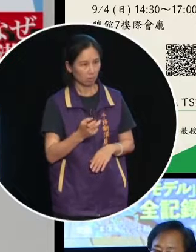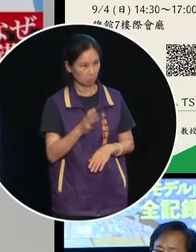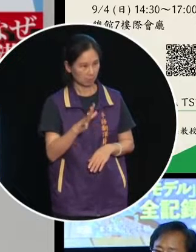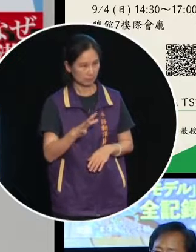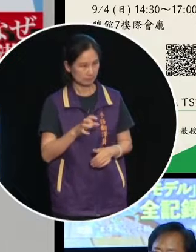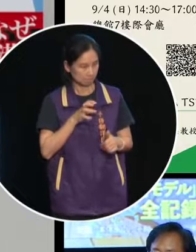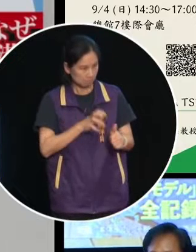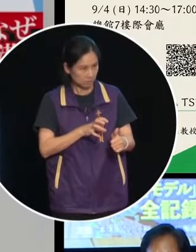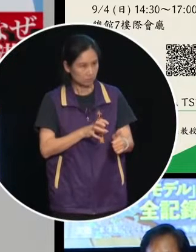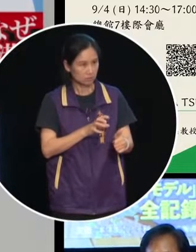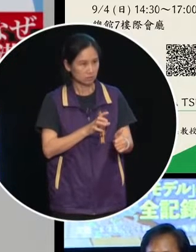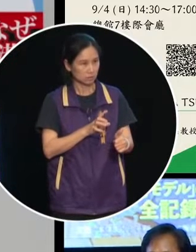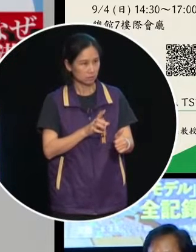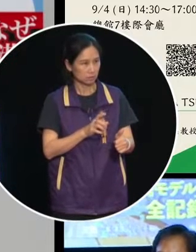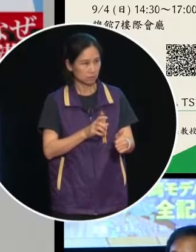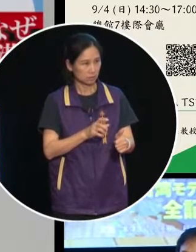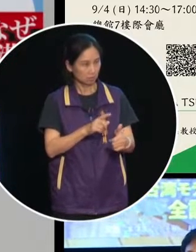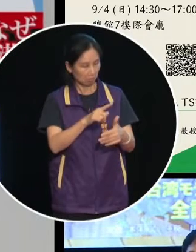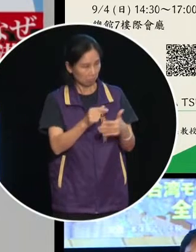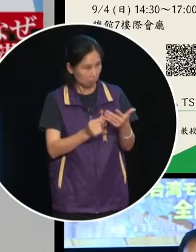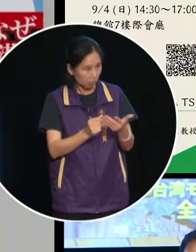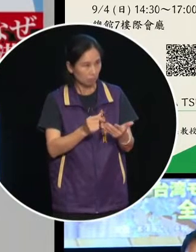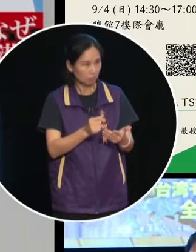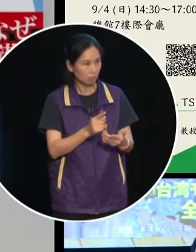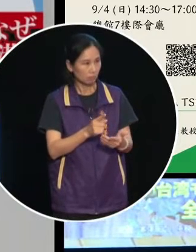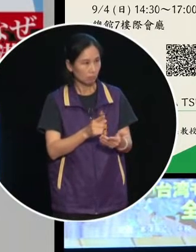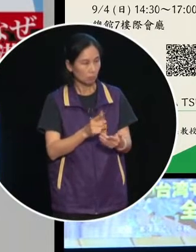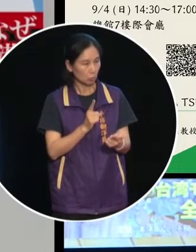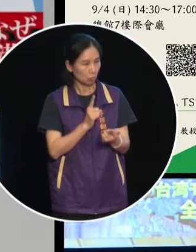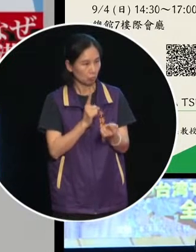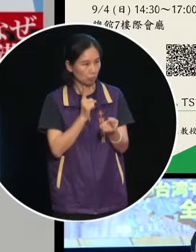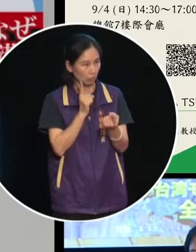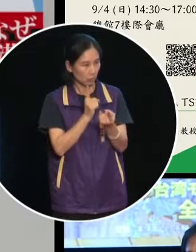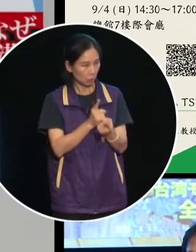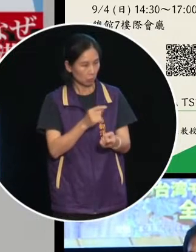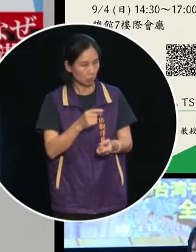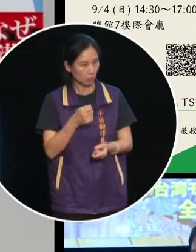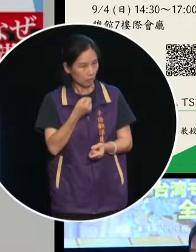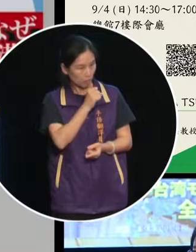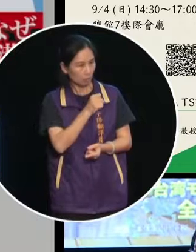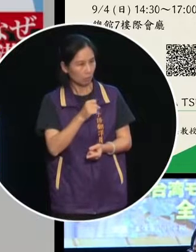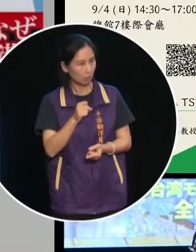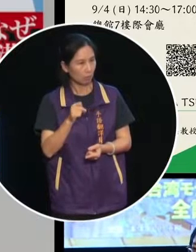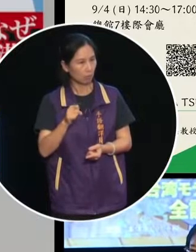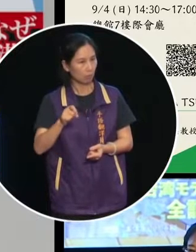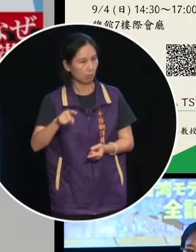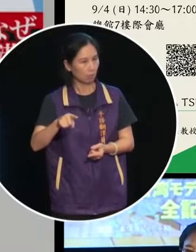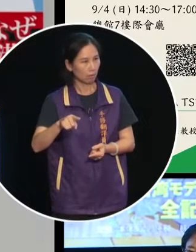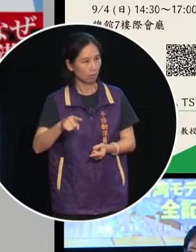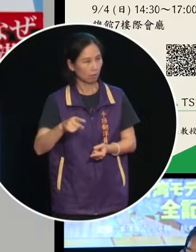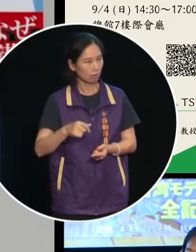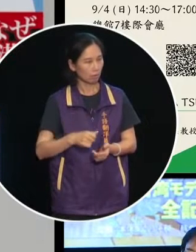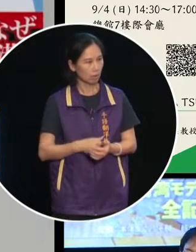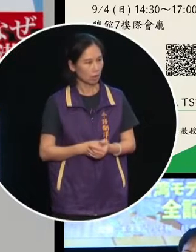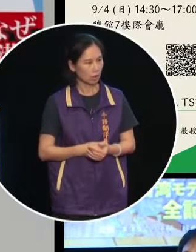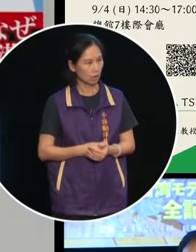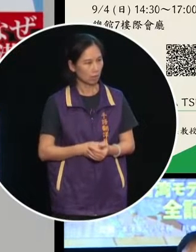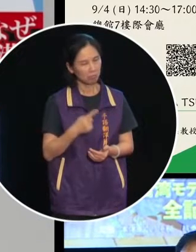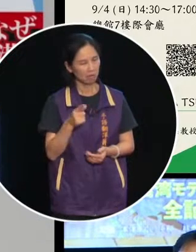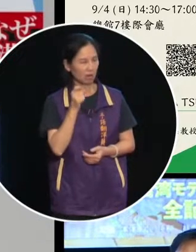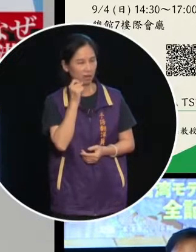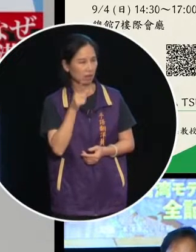硬的措施，又台湾人的对中国的感情是又越离开，越不喜